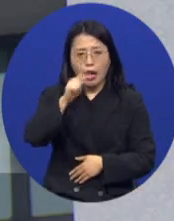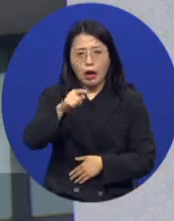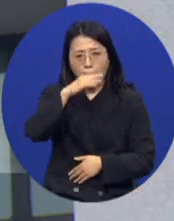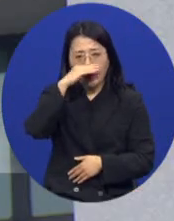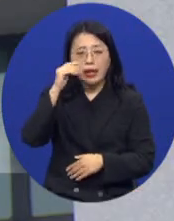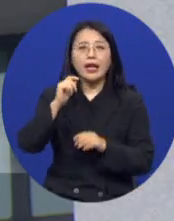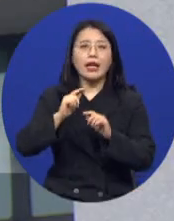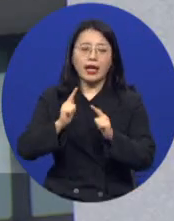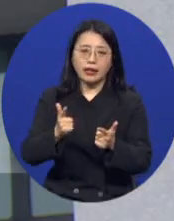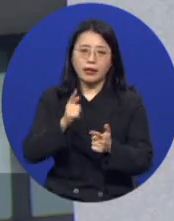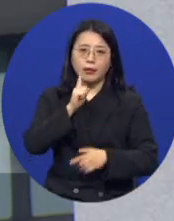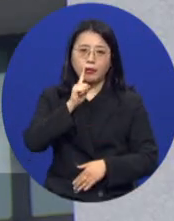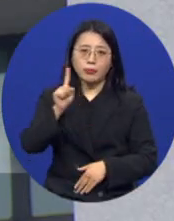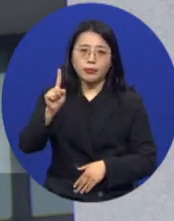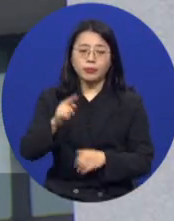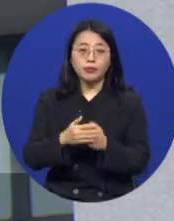항고했습니다.